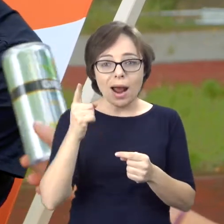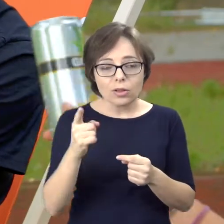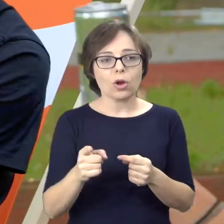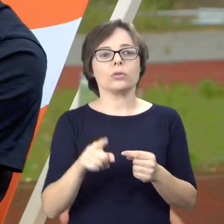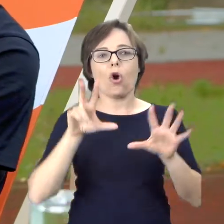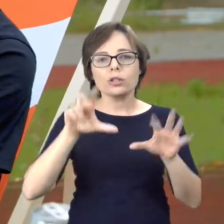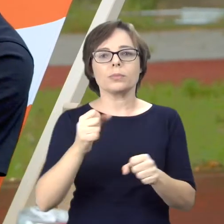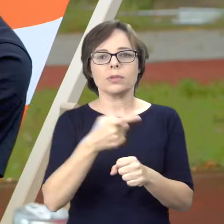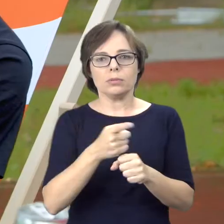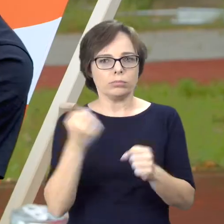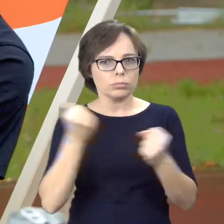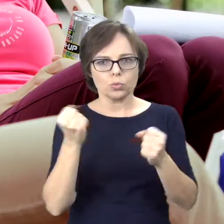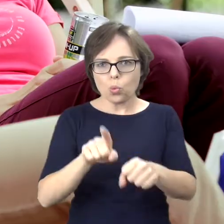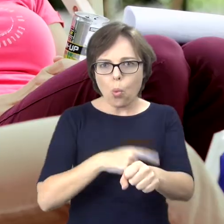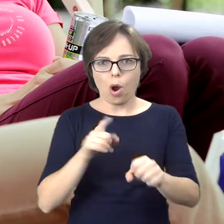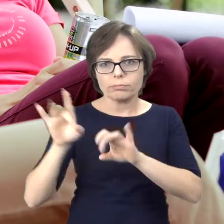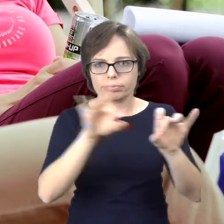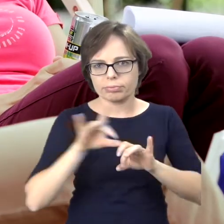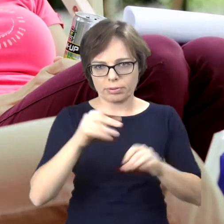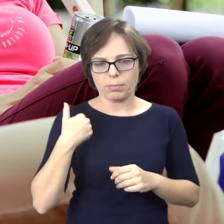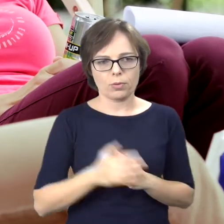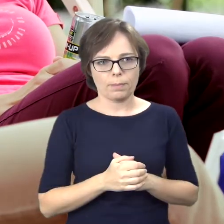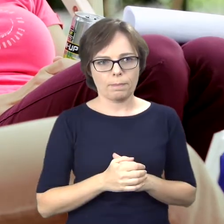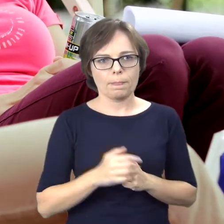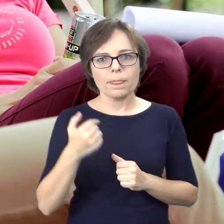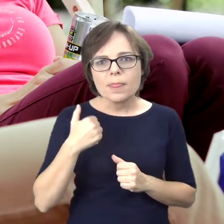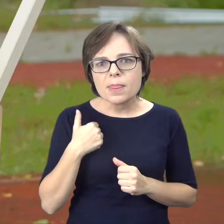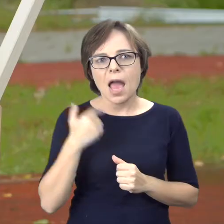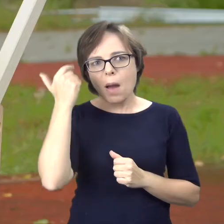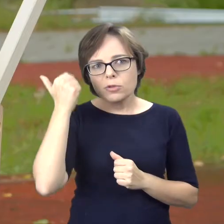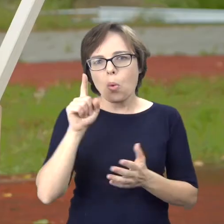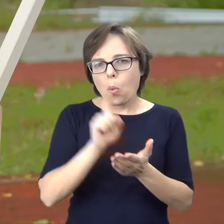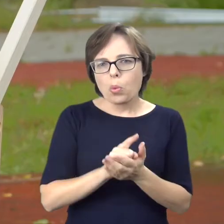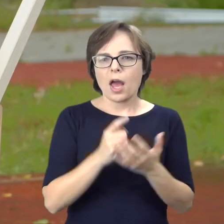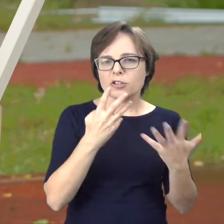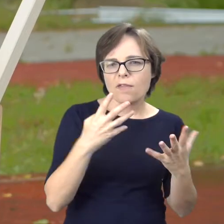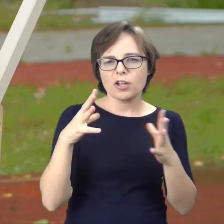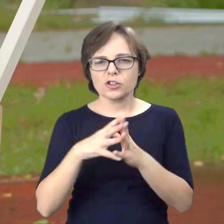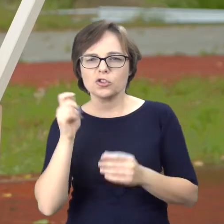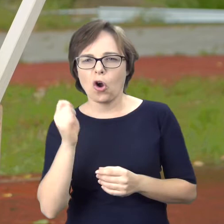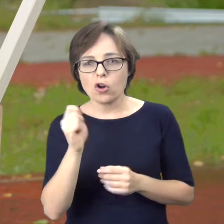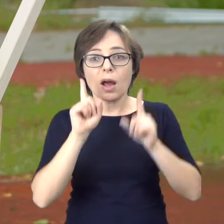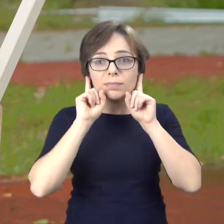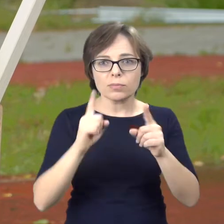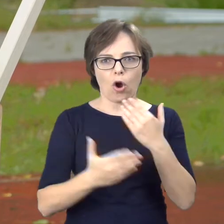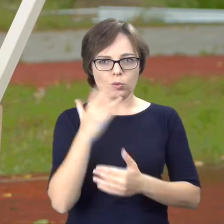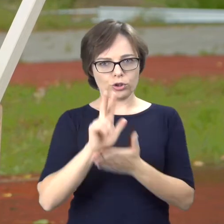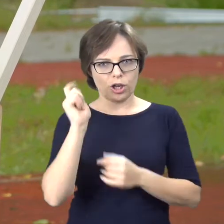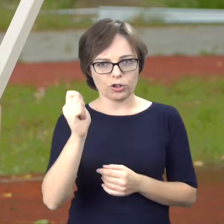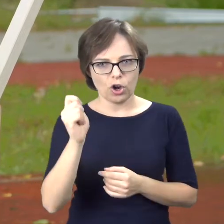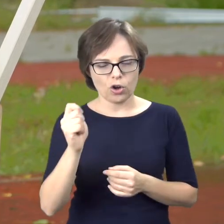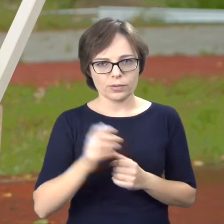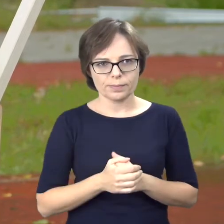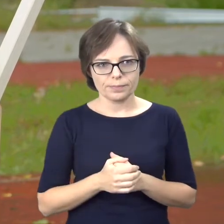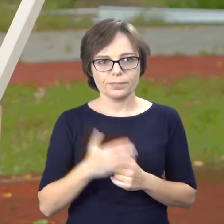po 5-metrowej pętli. To jest prawie wysokość Mount Everestu. Więc ja przestrzeliłem, tak naprawdę myślałem, że zrobię to między 9 a 10 godzin. Realnie zajęło 13, bo już później